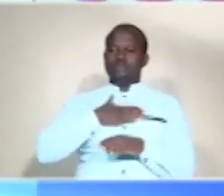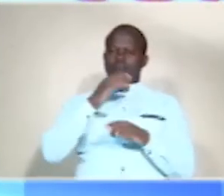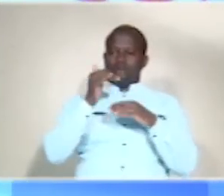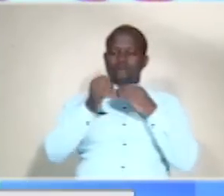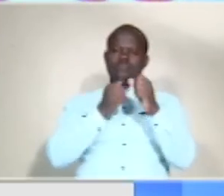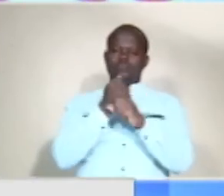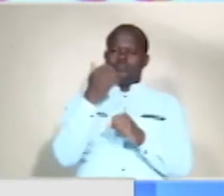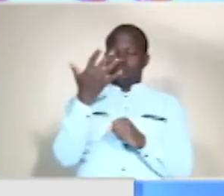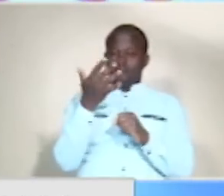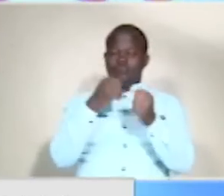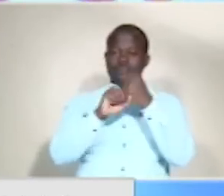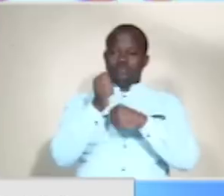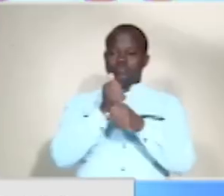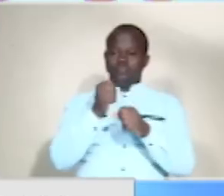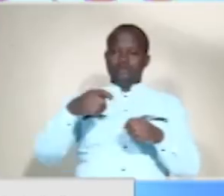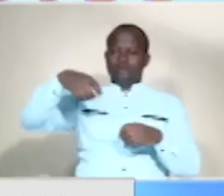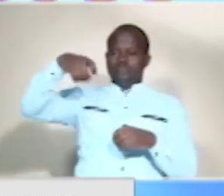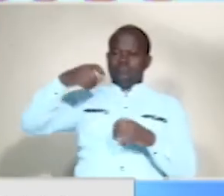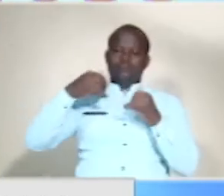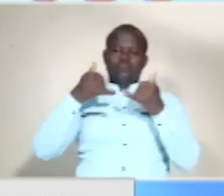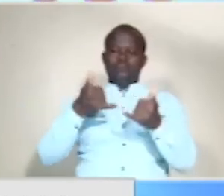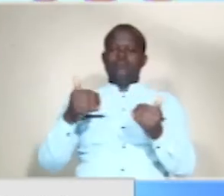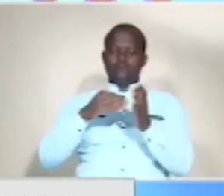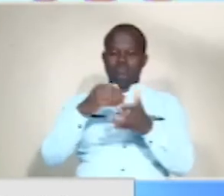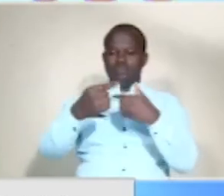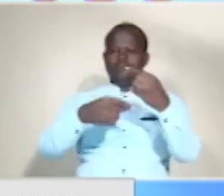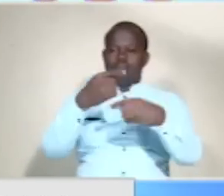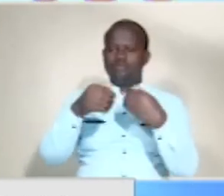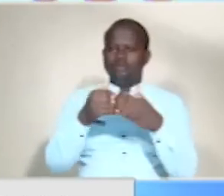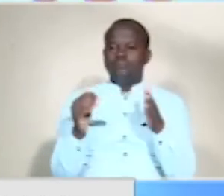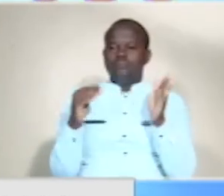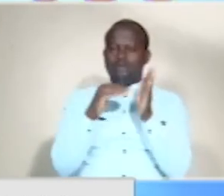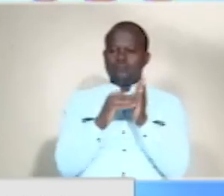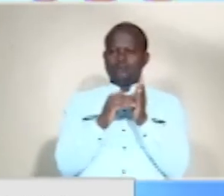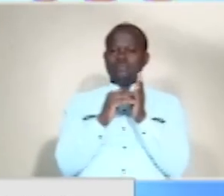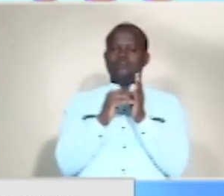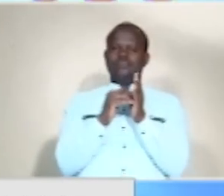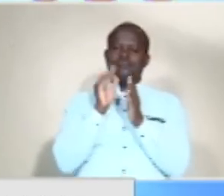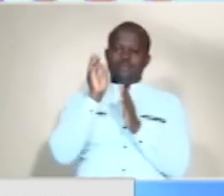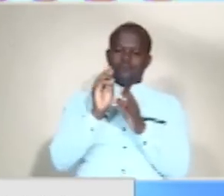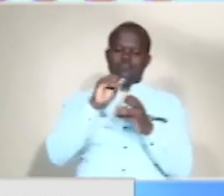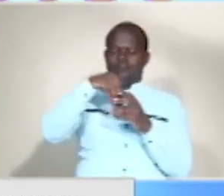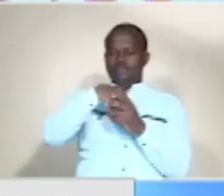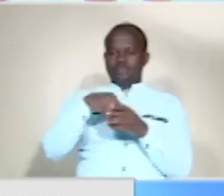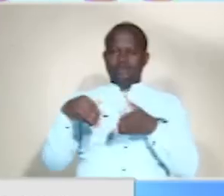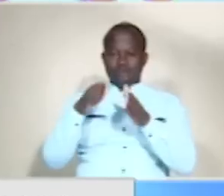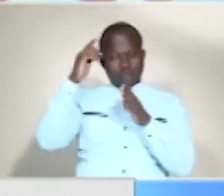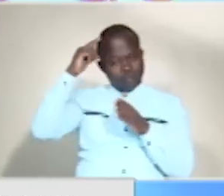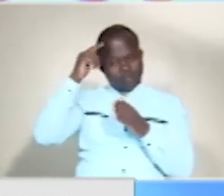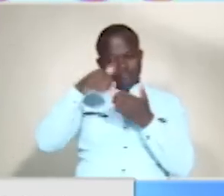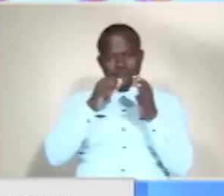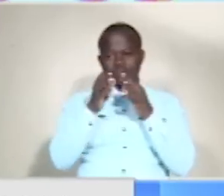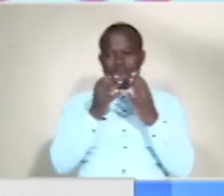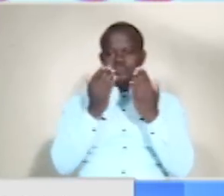5 imirimo yo kukora isubitswe kuri ubu yongeye gusubukurwa ndetse ugazashyirwamo na kaburimbo. Inkuru